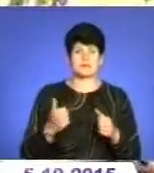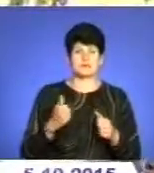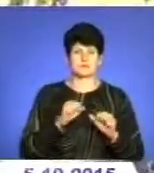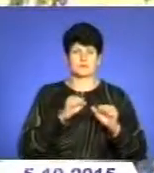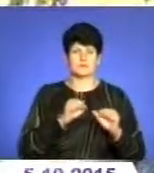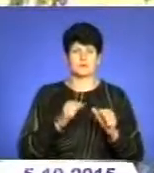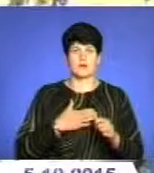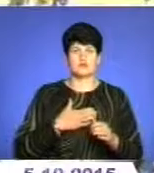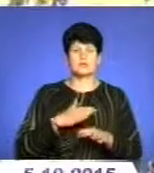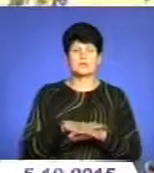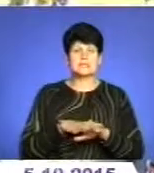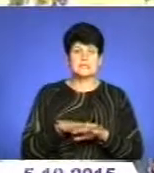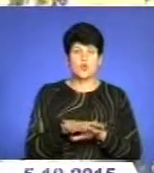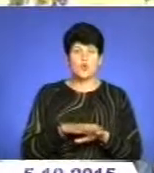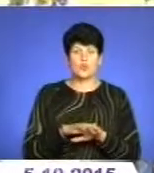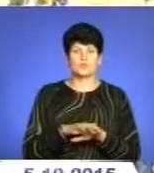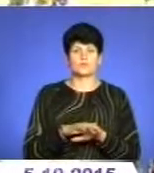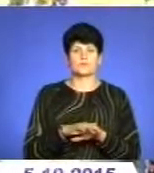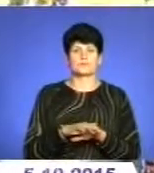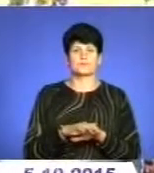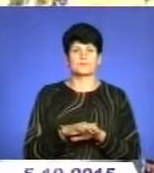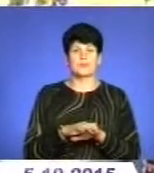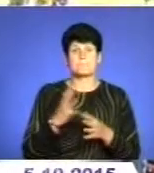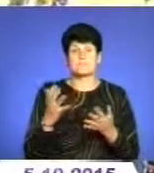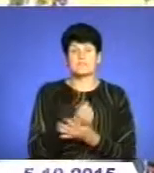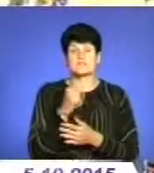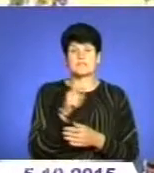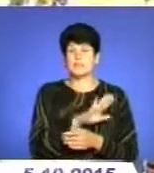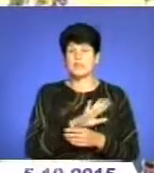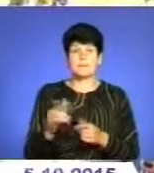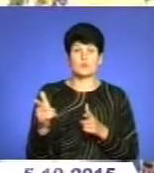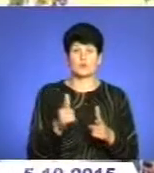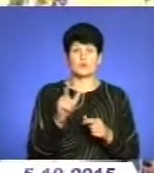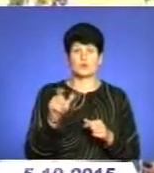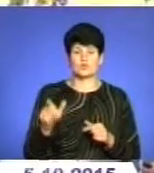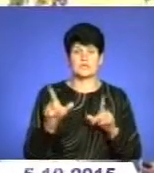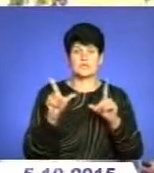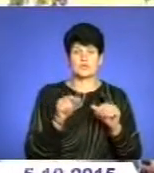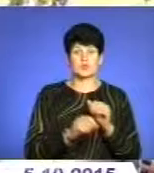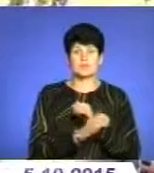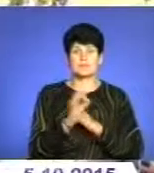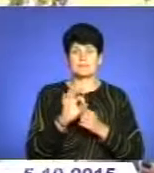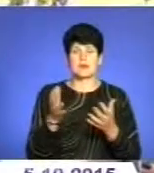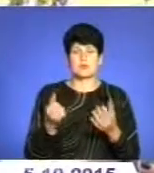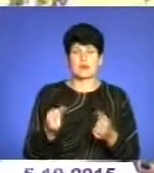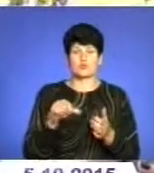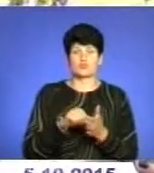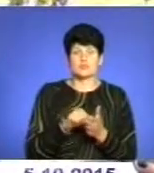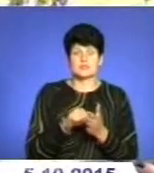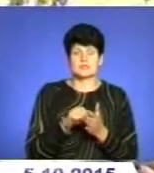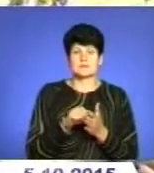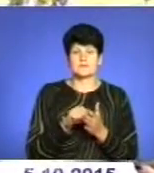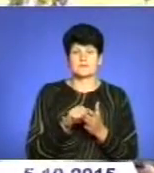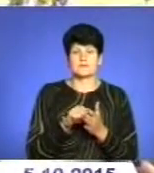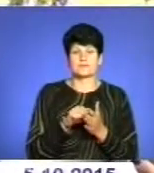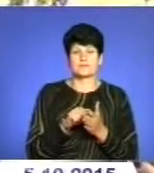народу. І таким чином виходить так, що непідготовлені люди їдуть на схід і там приймають участь безпосередньо